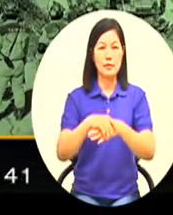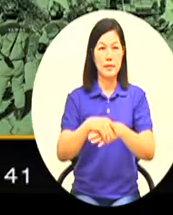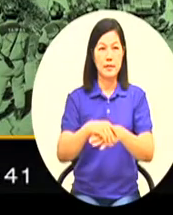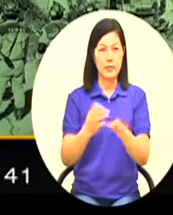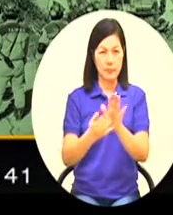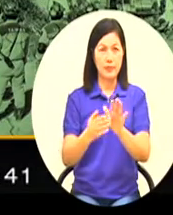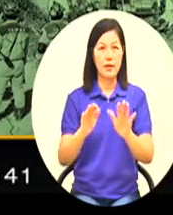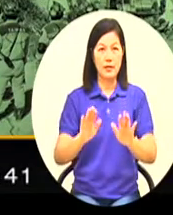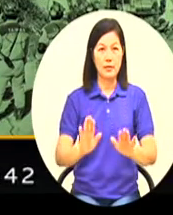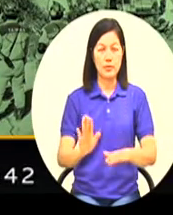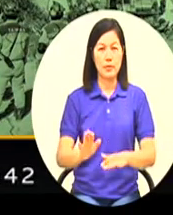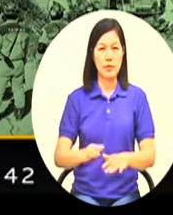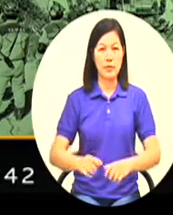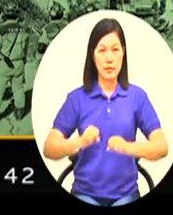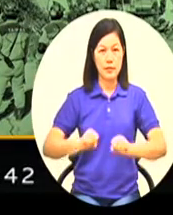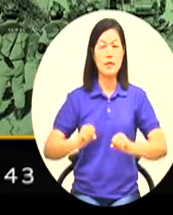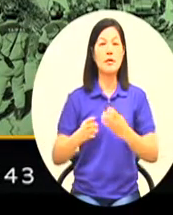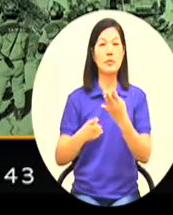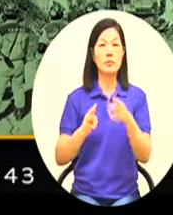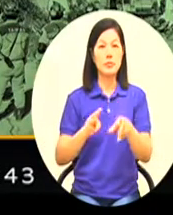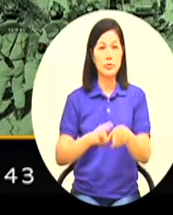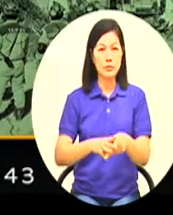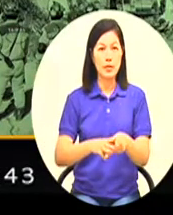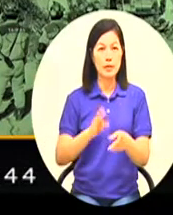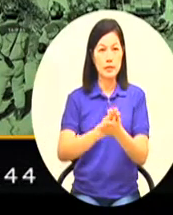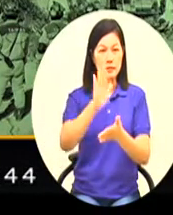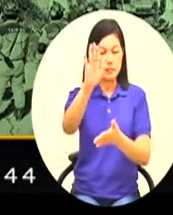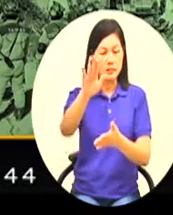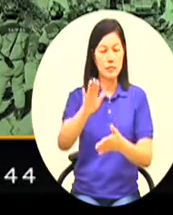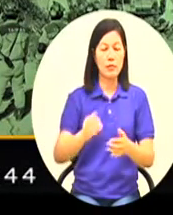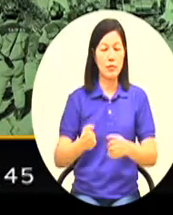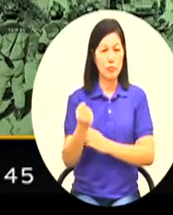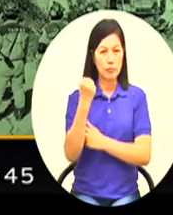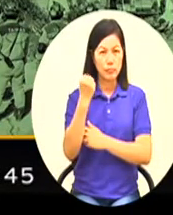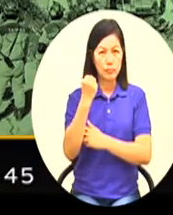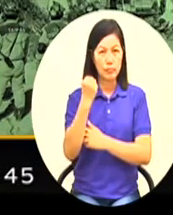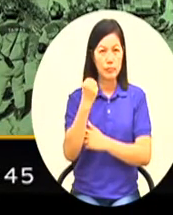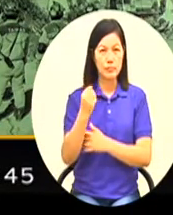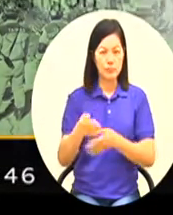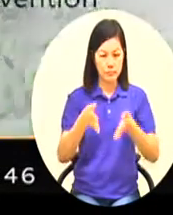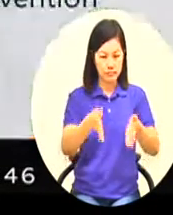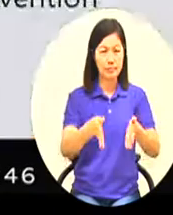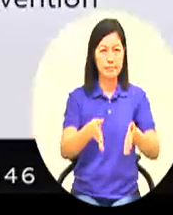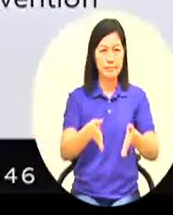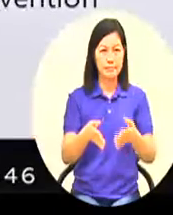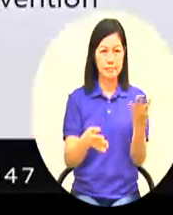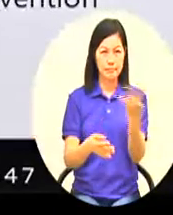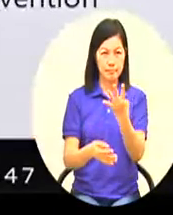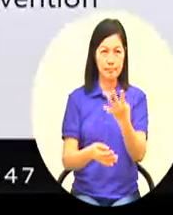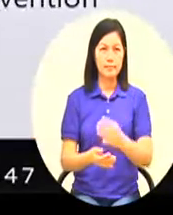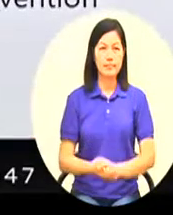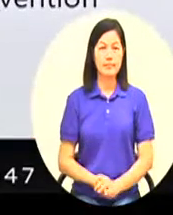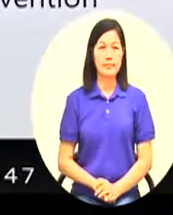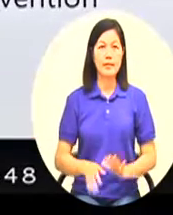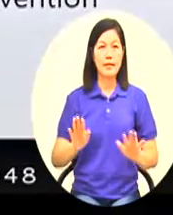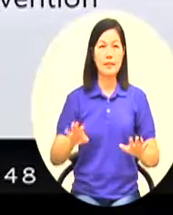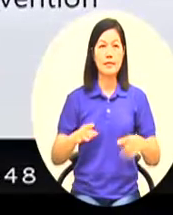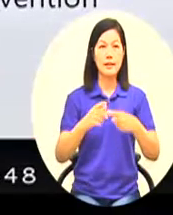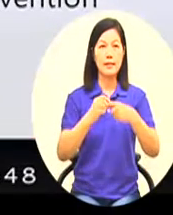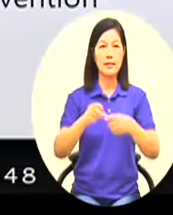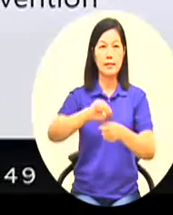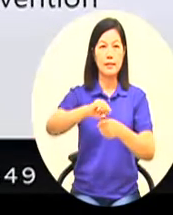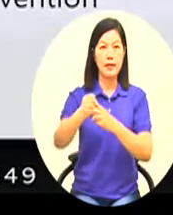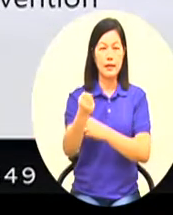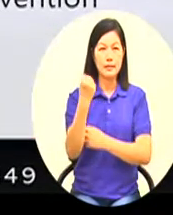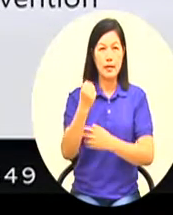现前灾害的防救，还有未来努力的方向，四个部分。现在就在加强火灾预防